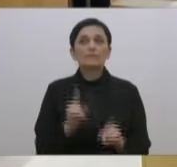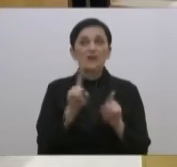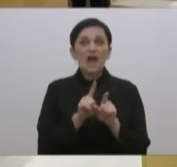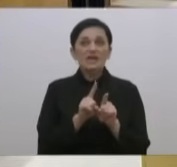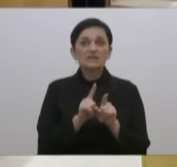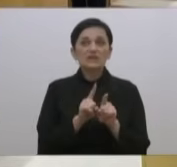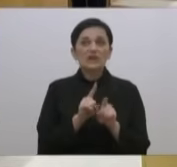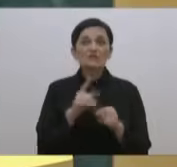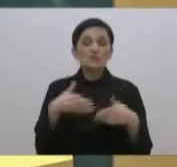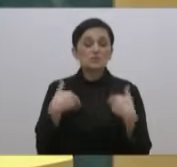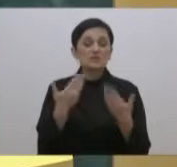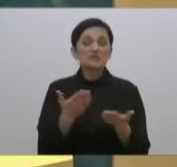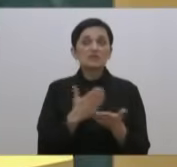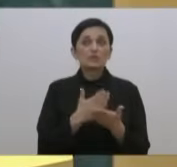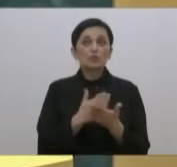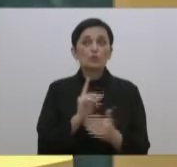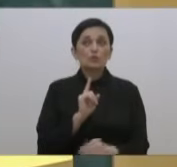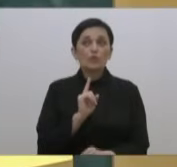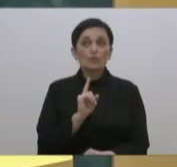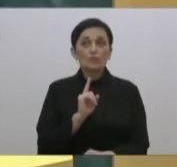ასევე ერთი ორად მითასალმებელია ის ამბავი, რომ